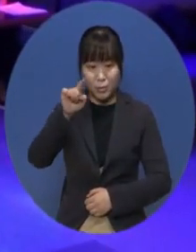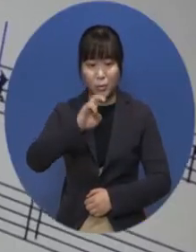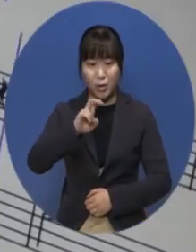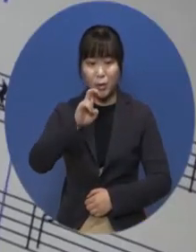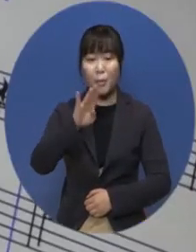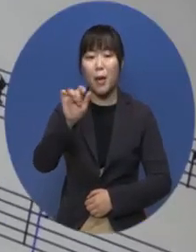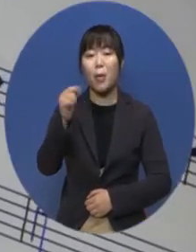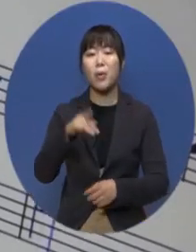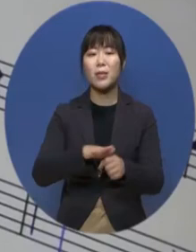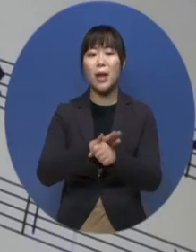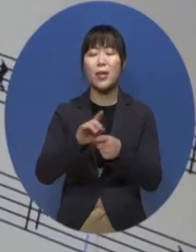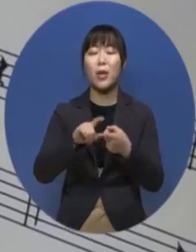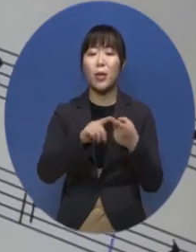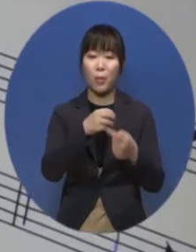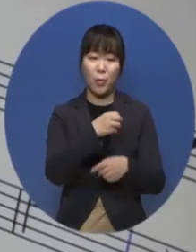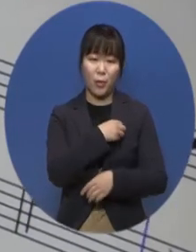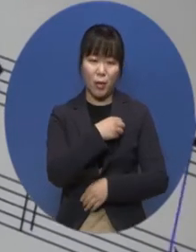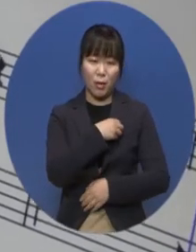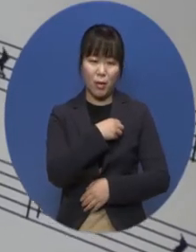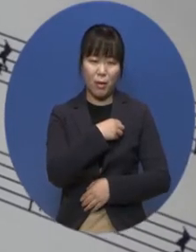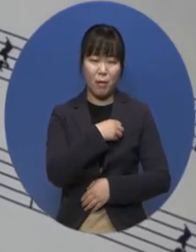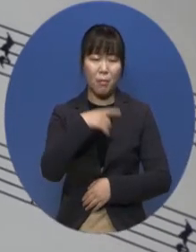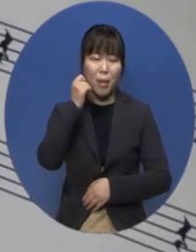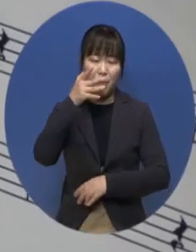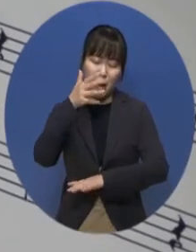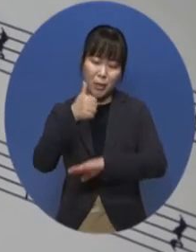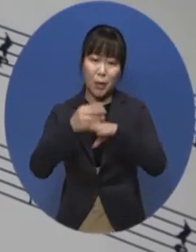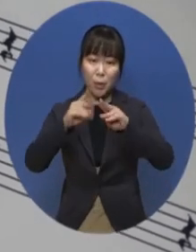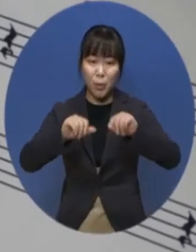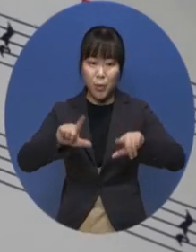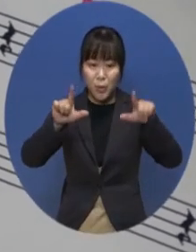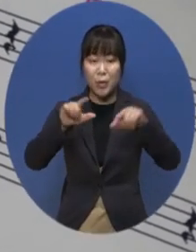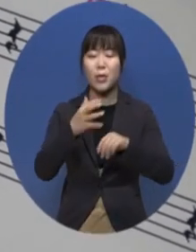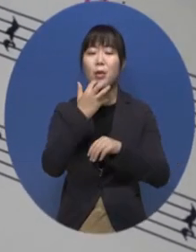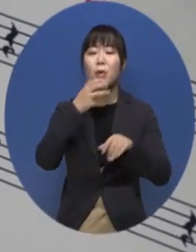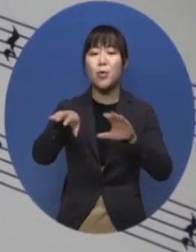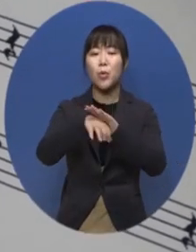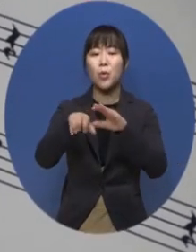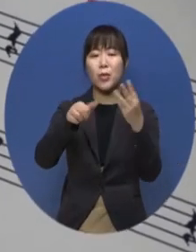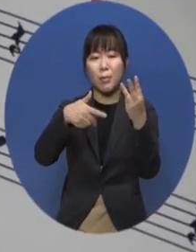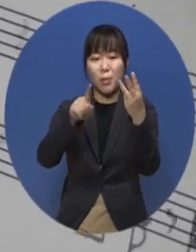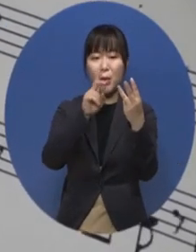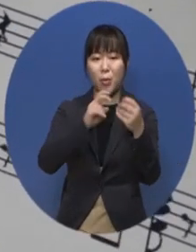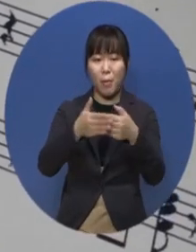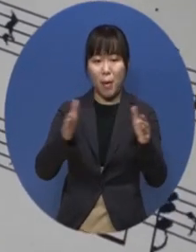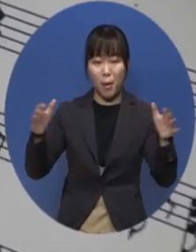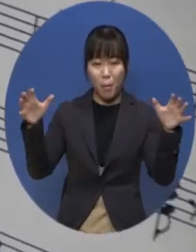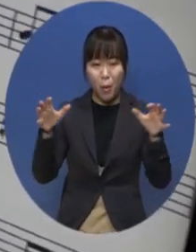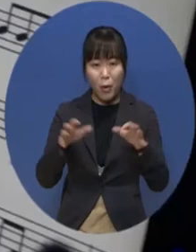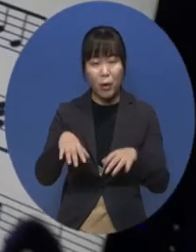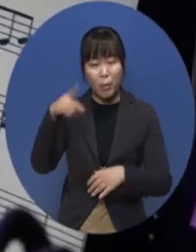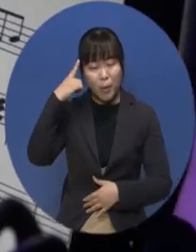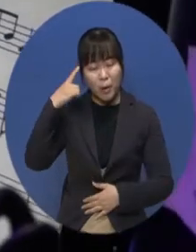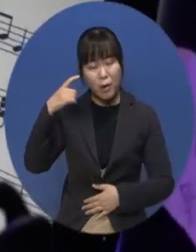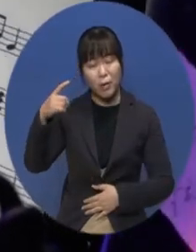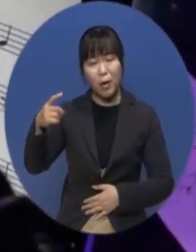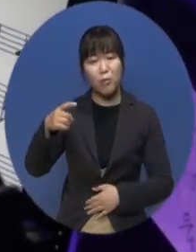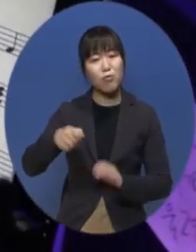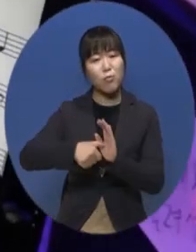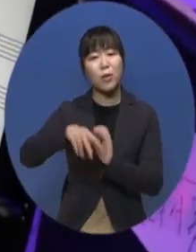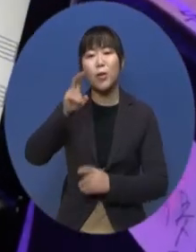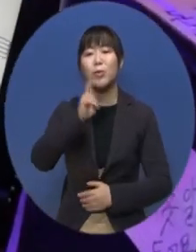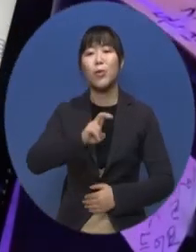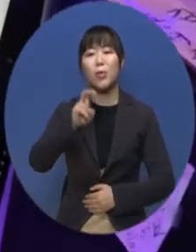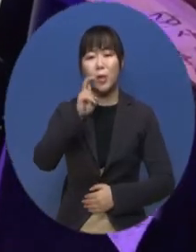회원들입니다. 매달 마지막 토요일인 오후 서울 종로 3가 노래방에 모여 추모하고 배호의 히트곡을